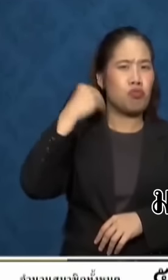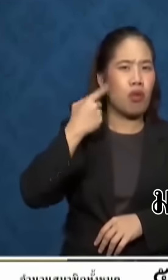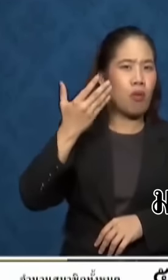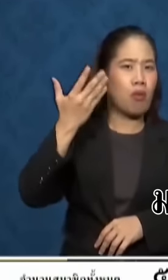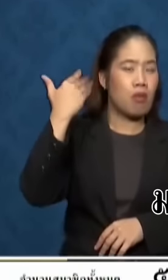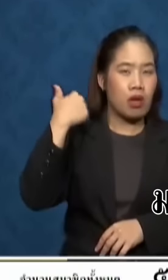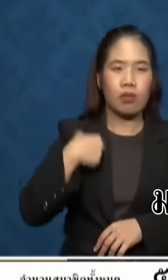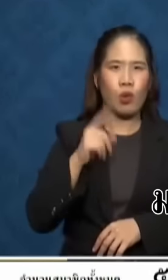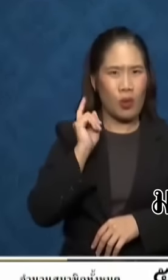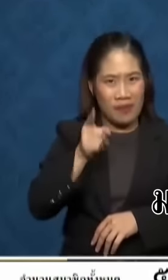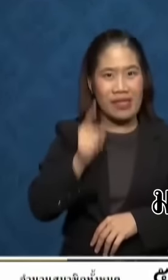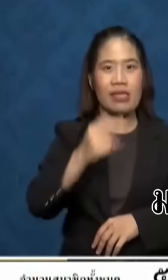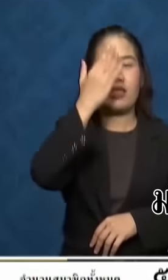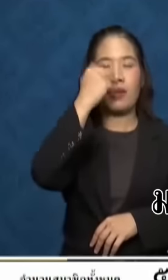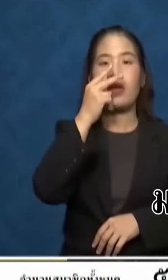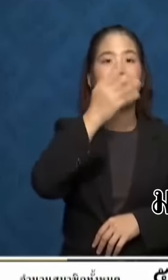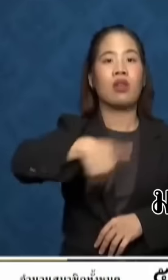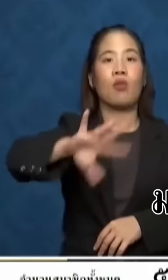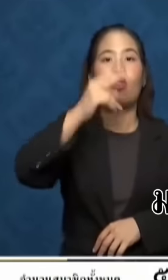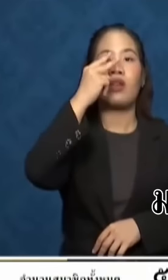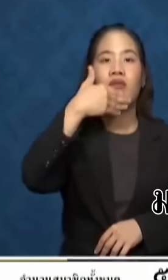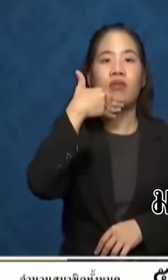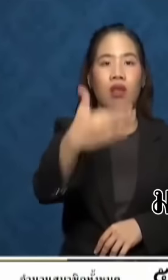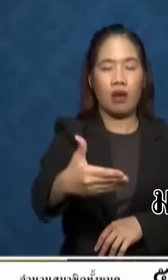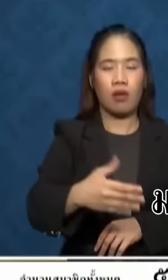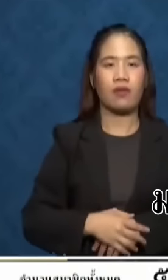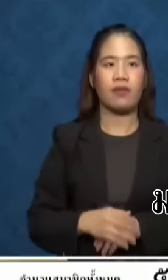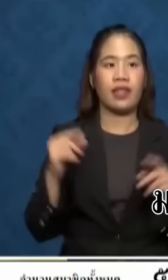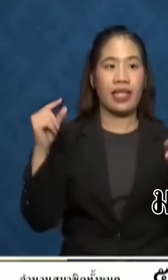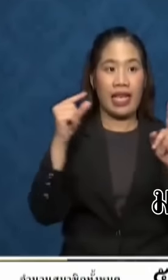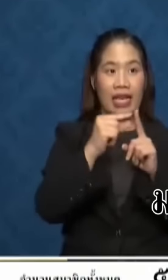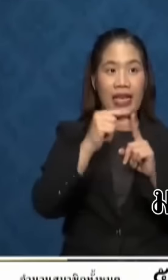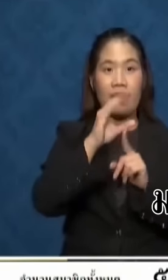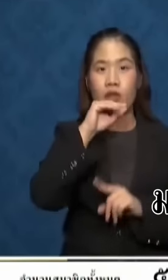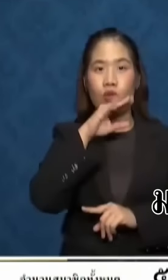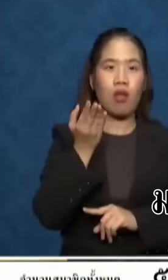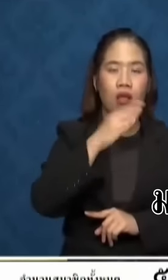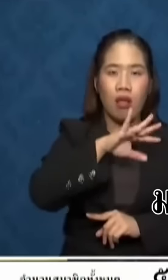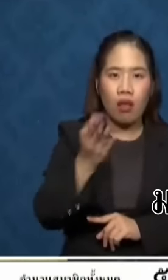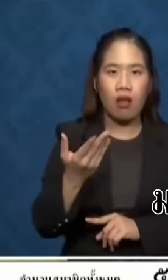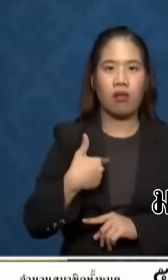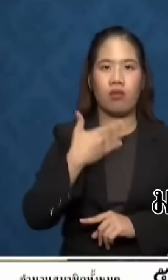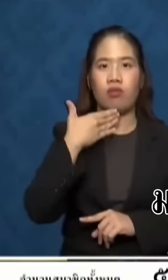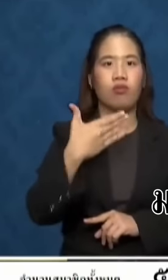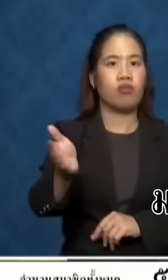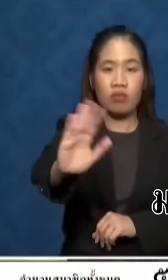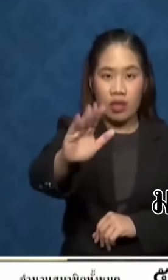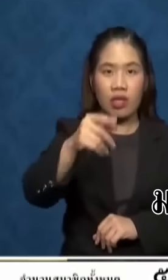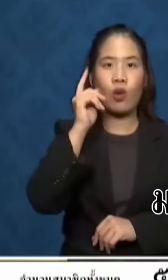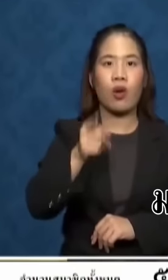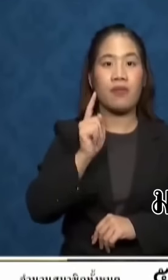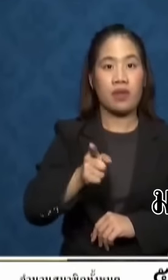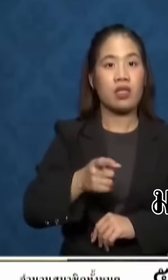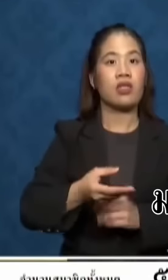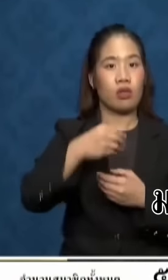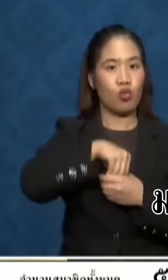เป็นความจริงที่มันจะปรากฏตลอดไปไ้คำทลบทแรงมันไมยยเหอครับแต่ความจริที่ยื